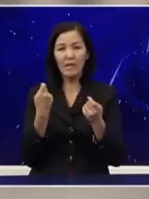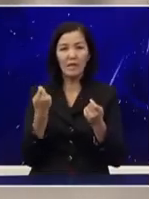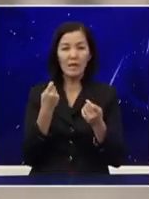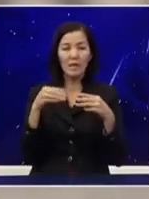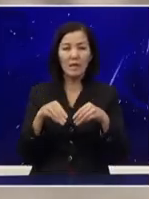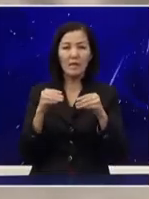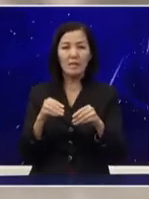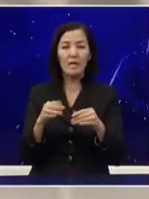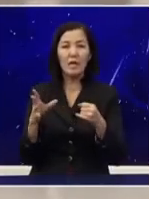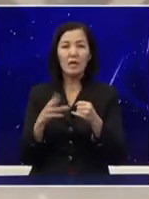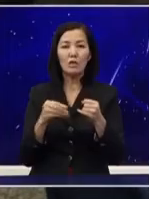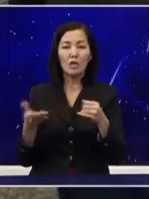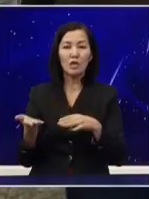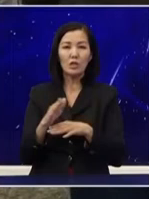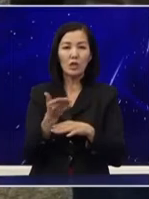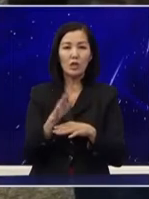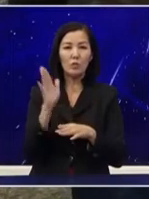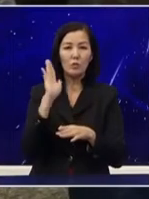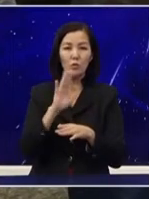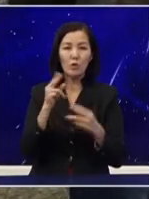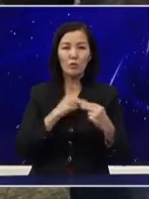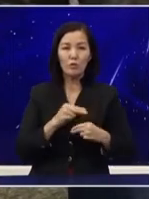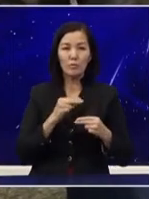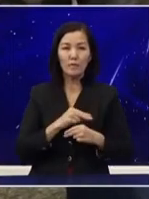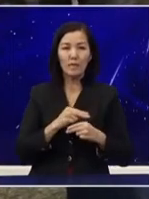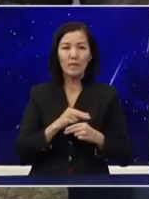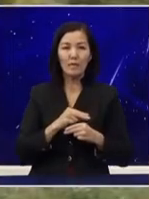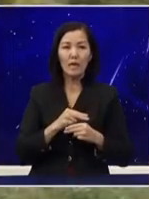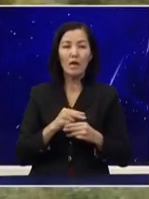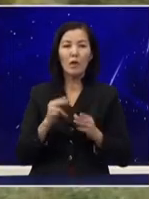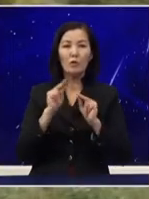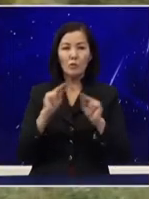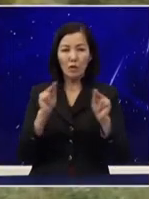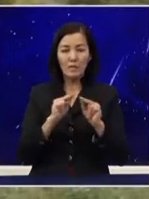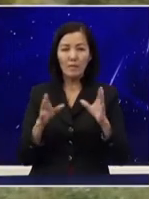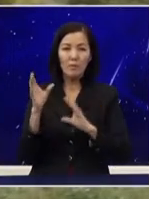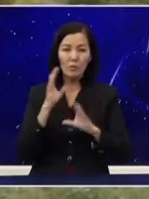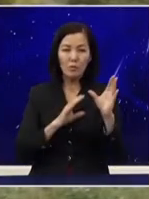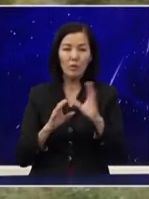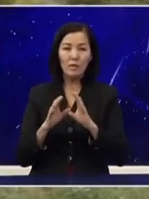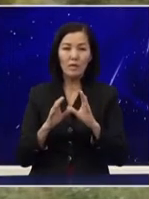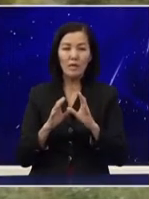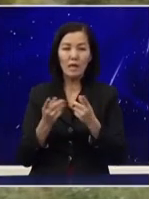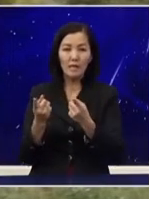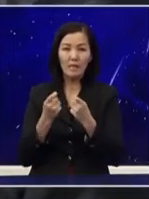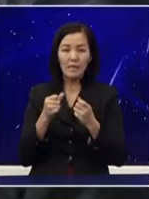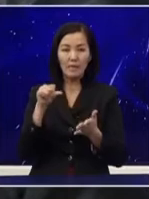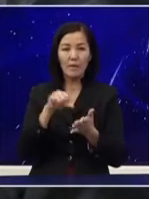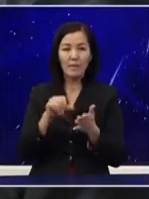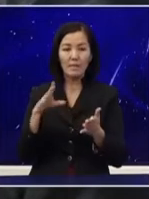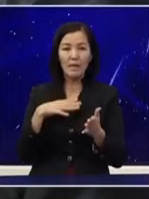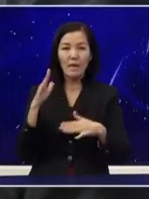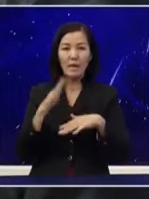жырту, егін себу, суару жұмыстарына білімгерлер мен аға оқытушылар жұмылдырылды. Мәселен, Бергжан Қоғабеков теориялық білімін іс